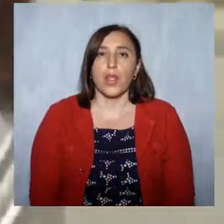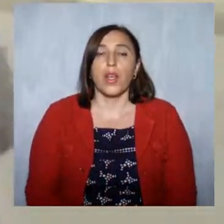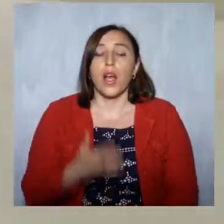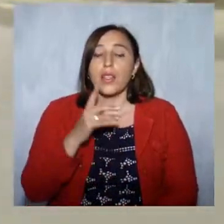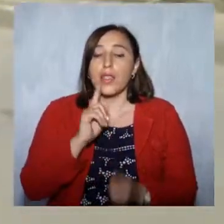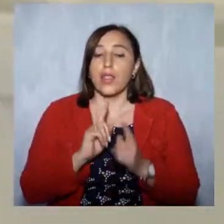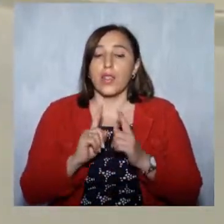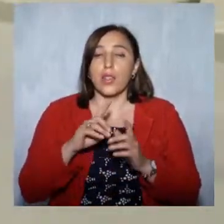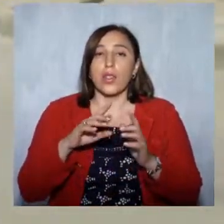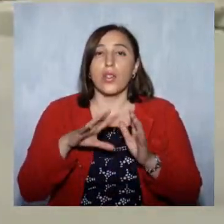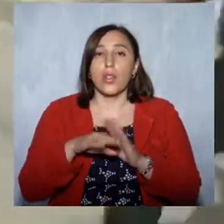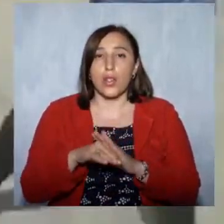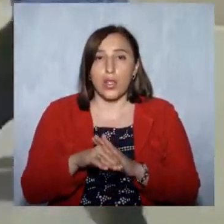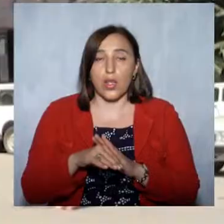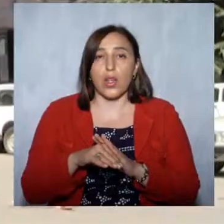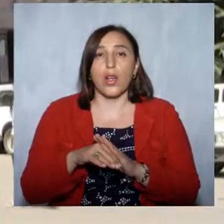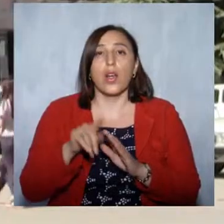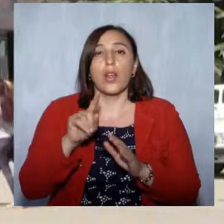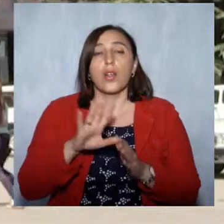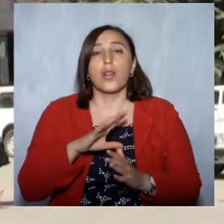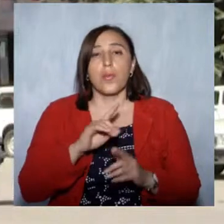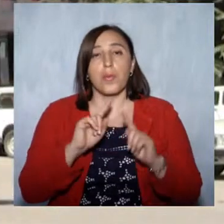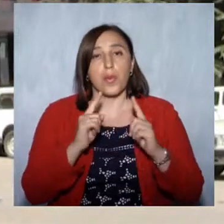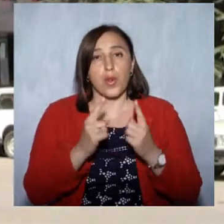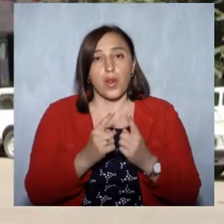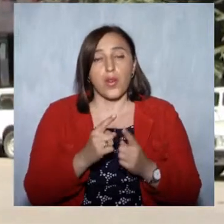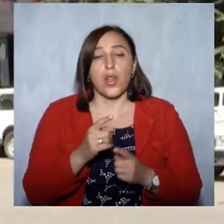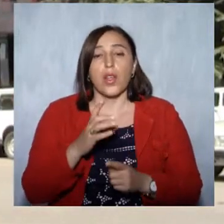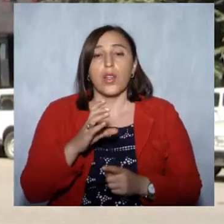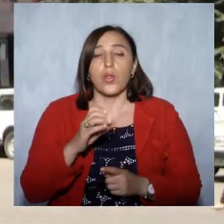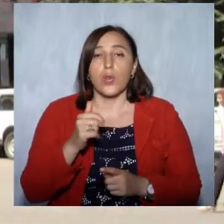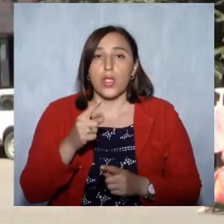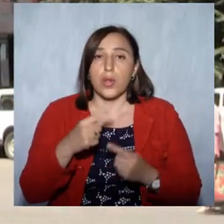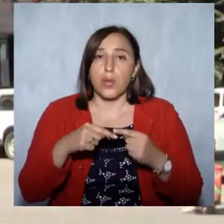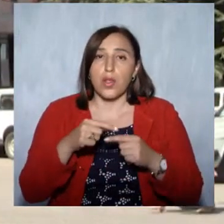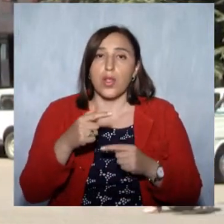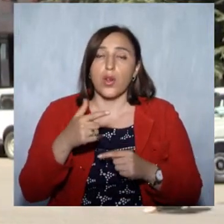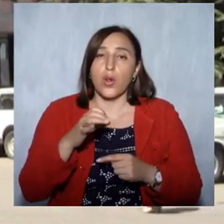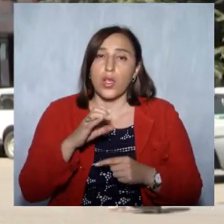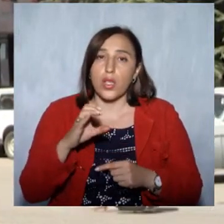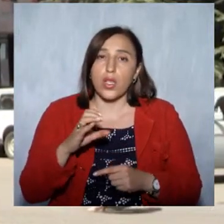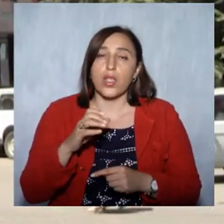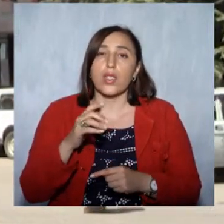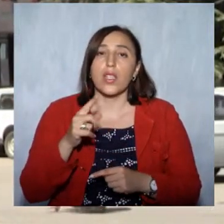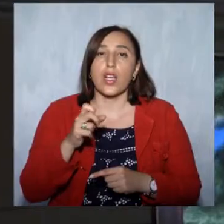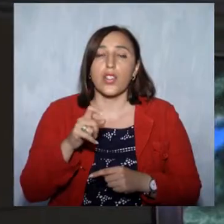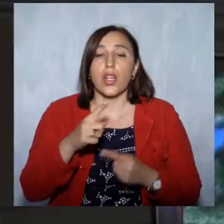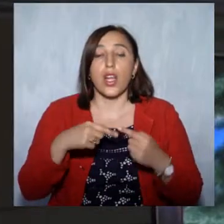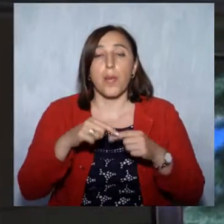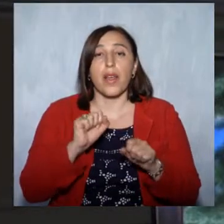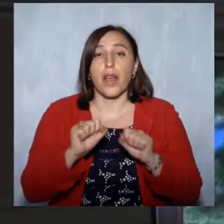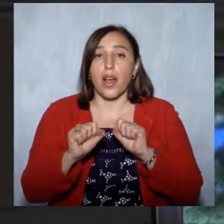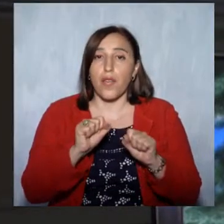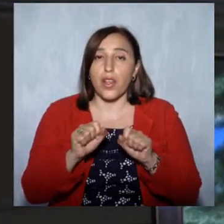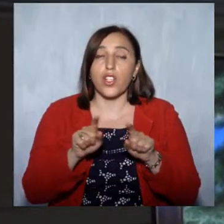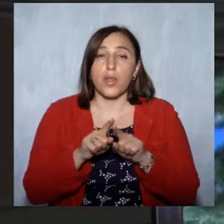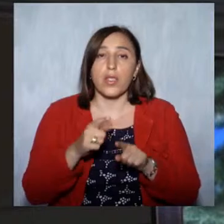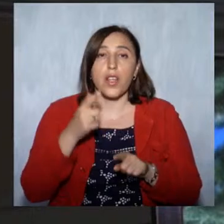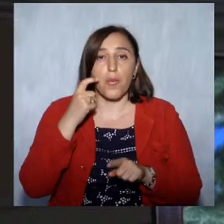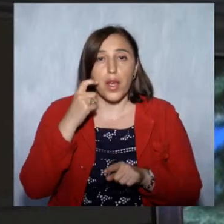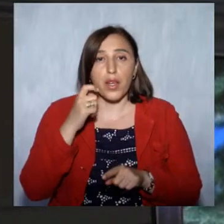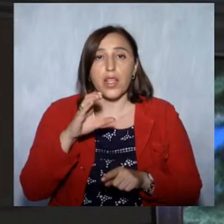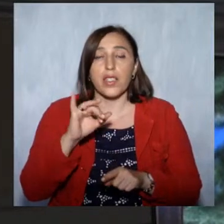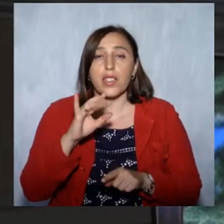Խորհրդարանական արտահերտ ընտրություններից հետո կալանավորվել են Սյունիքի մարզի Գորիս, Քաջարան համայնքների ղեկավարները, ինչպես նաև Մեղրի ու